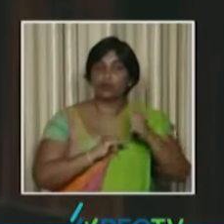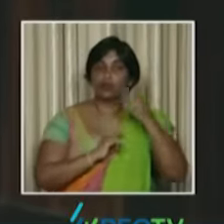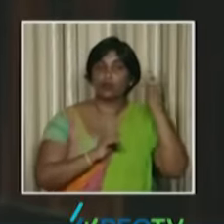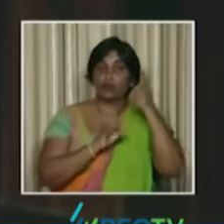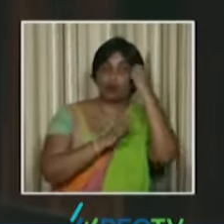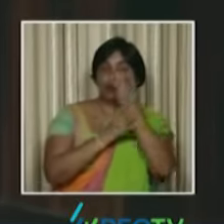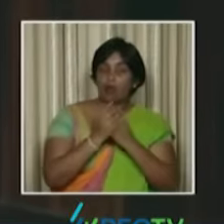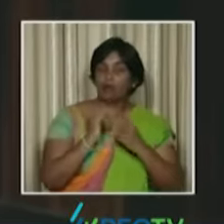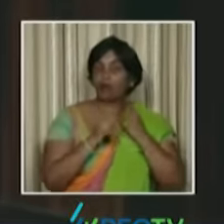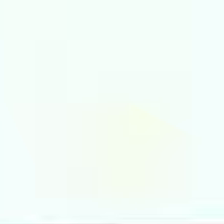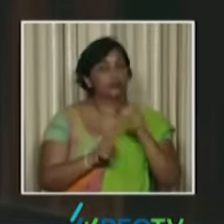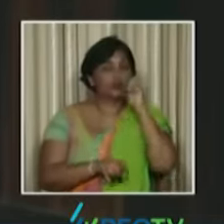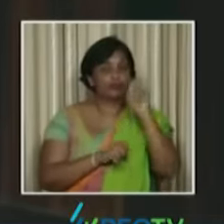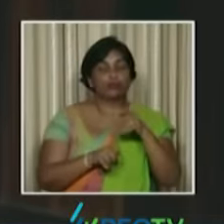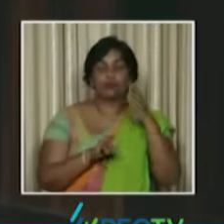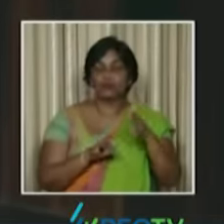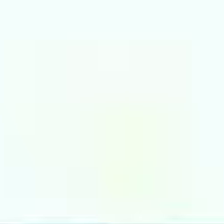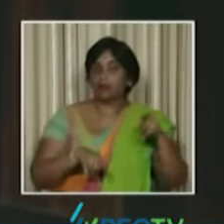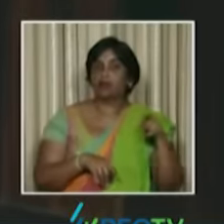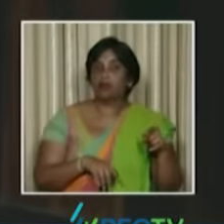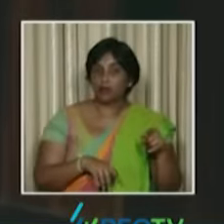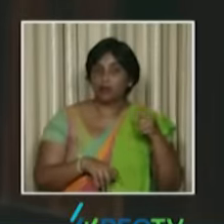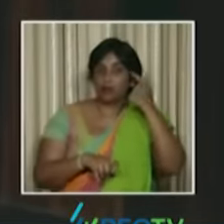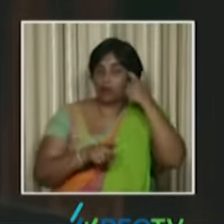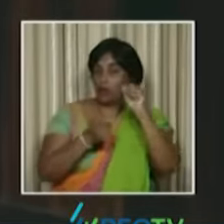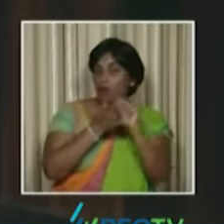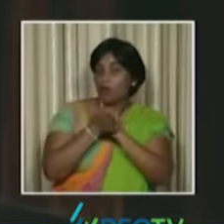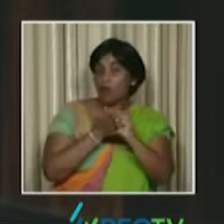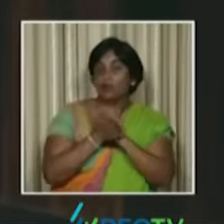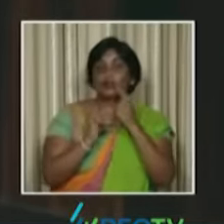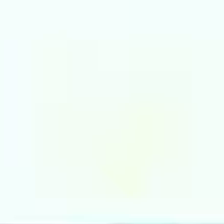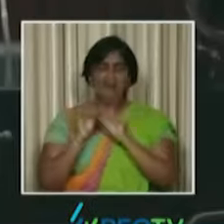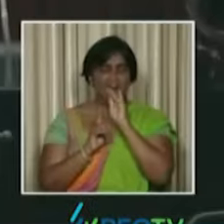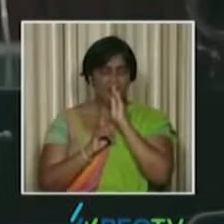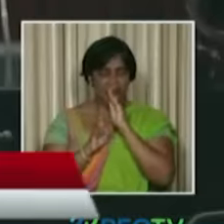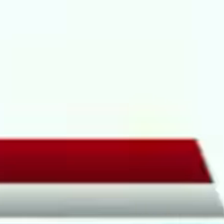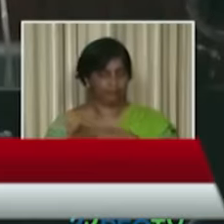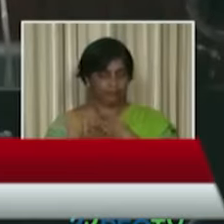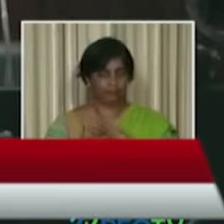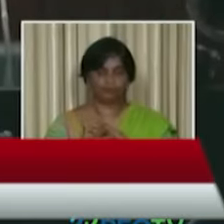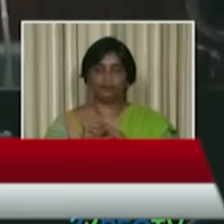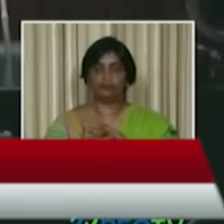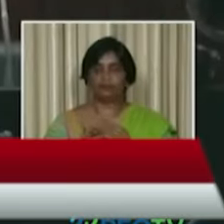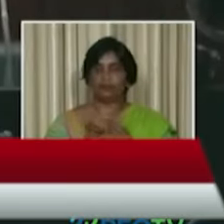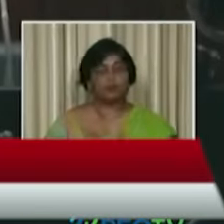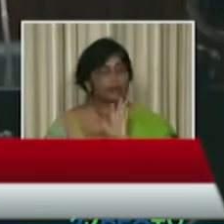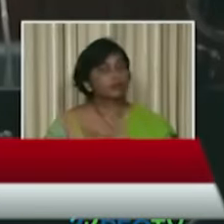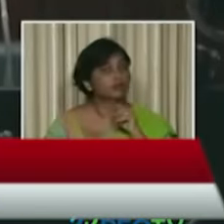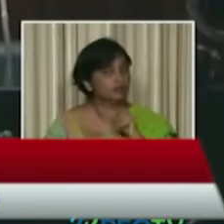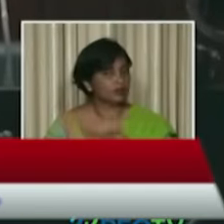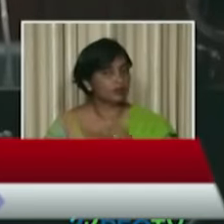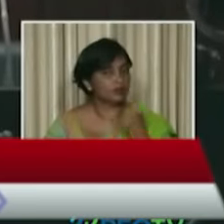විශ්වවිද්‍යාල පටන් ගන්න. ඒ වගේම තමයි උතුරේ සිසු සිසුවන්ගේ මොළ සෝදන විශ්වවිද්‍යාල ඇති වෙන්න පුළුවන්. මේ අයවැයේ දෙවෙන්ත වංචාවක්